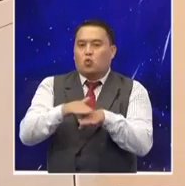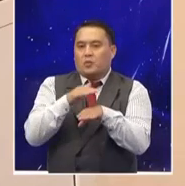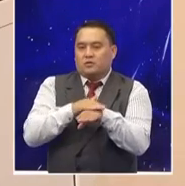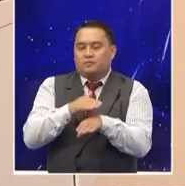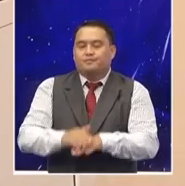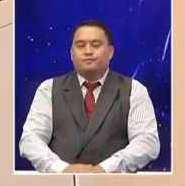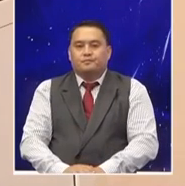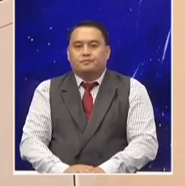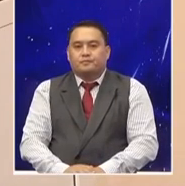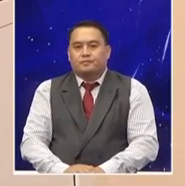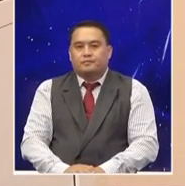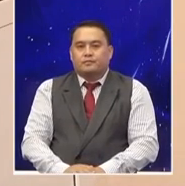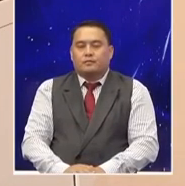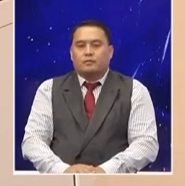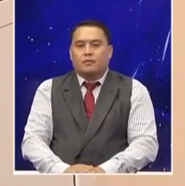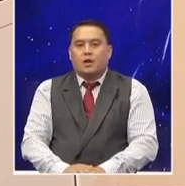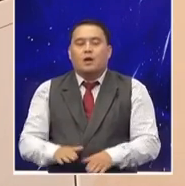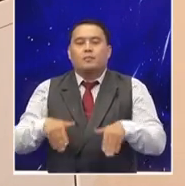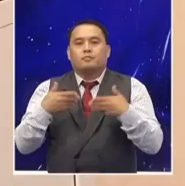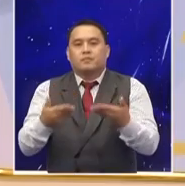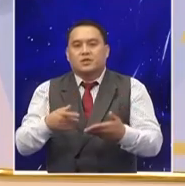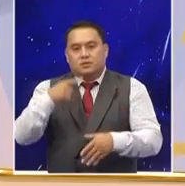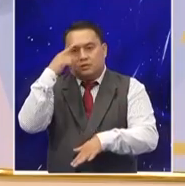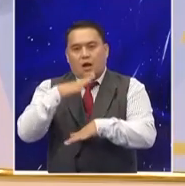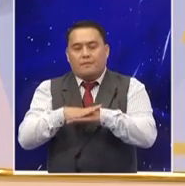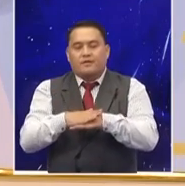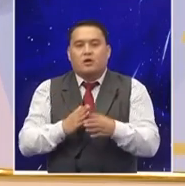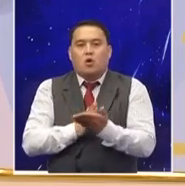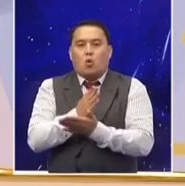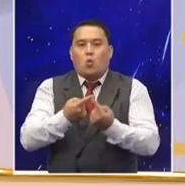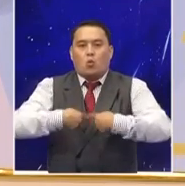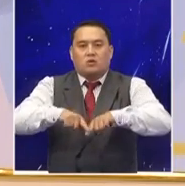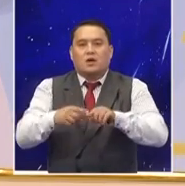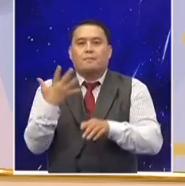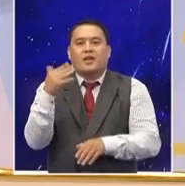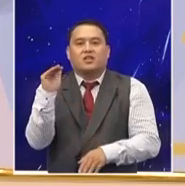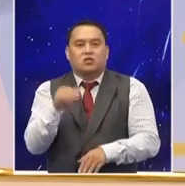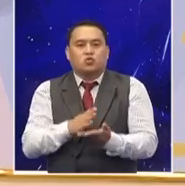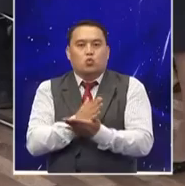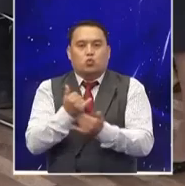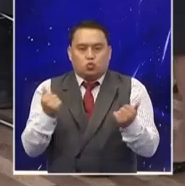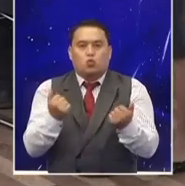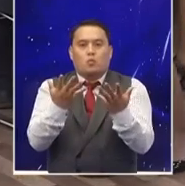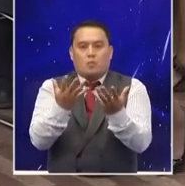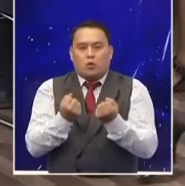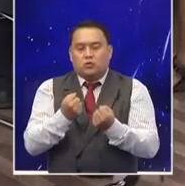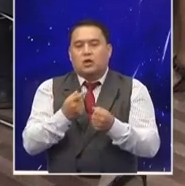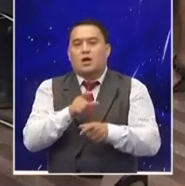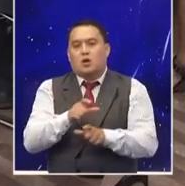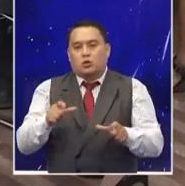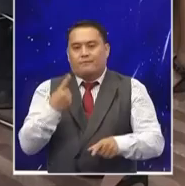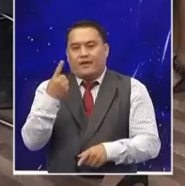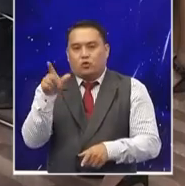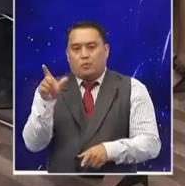сервисном акимате расположились представители самых востребованных госорганов сразу свыше 50 услуг могут получить местные жители по